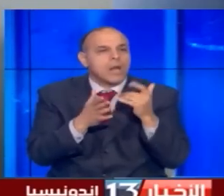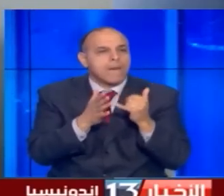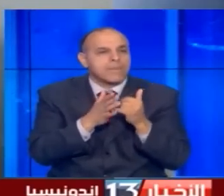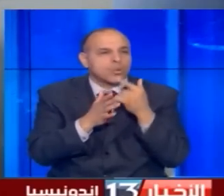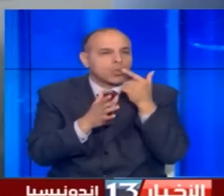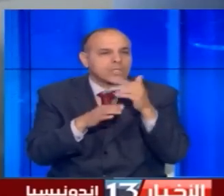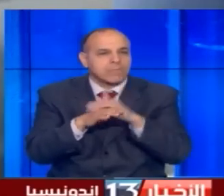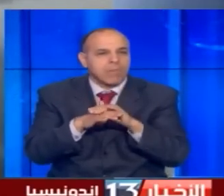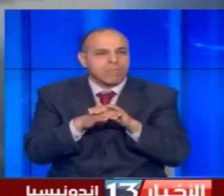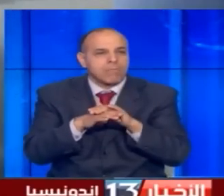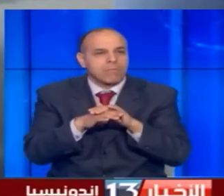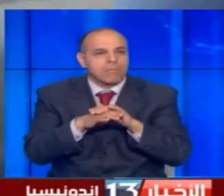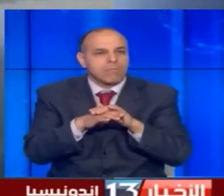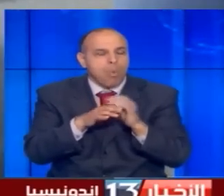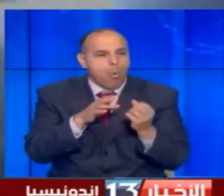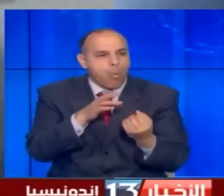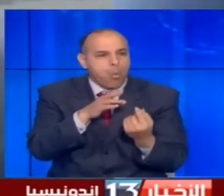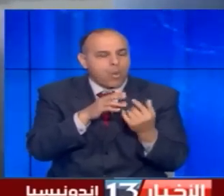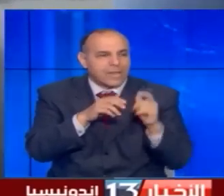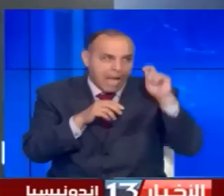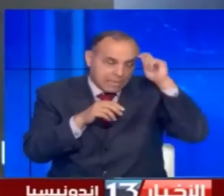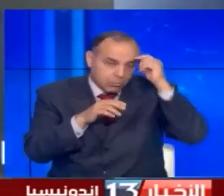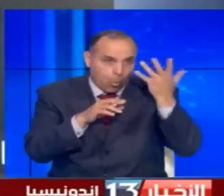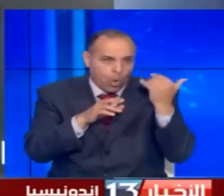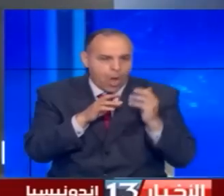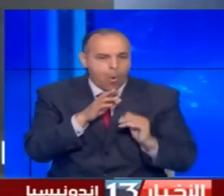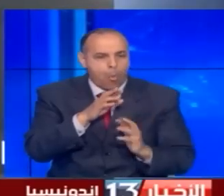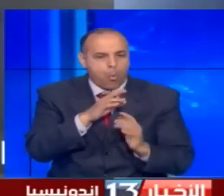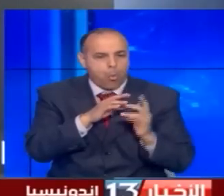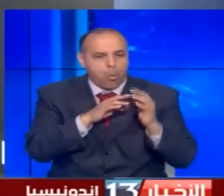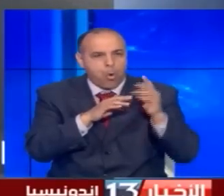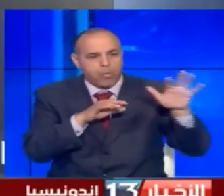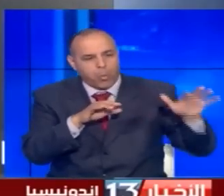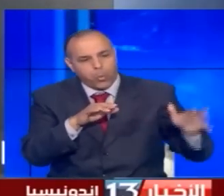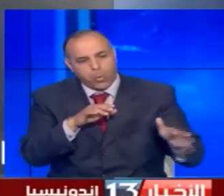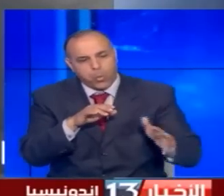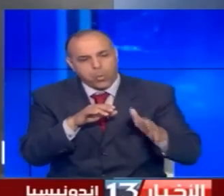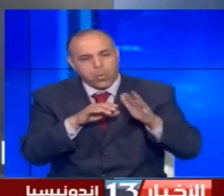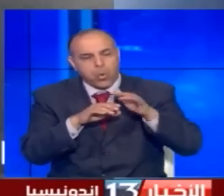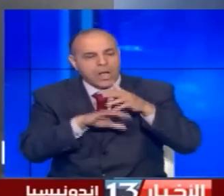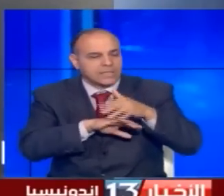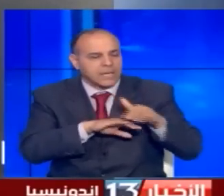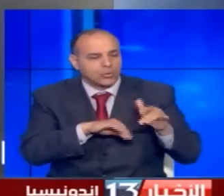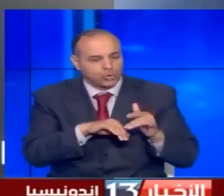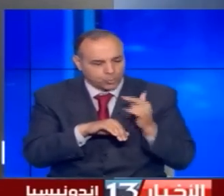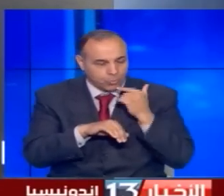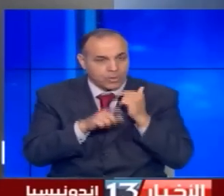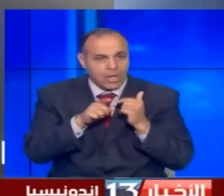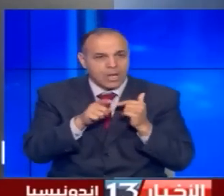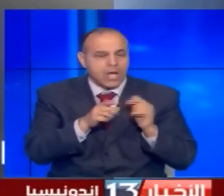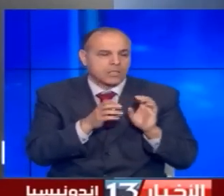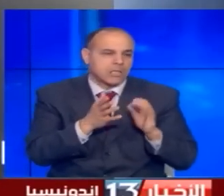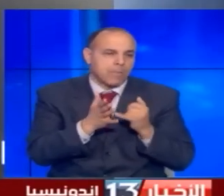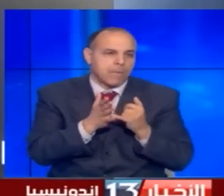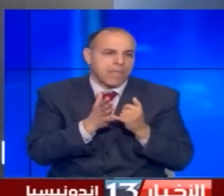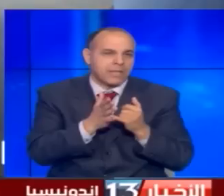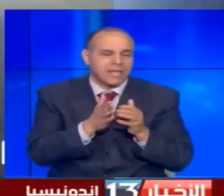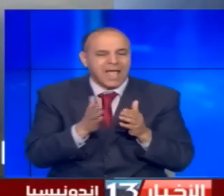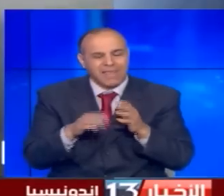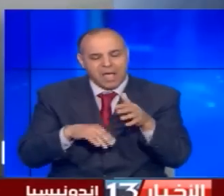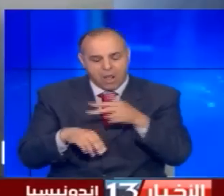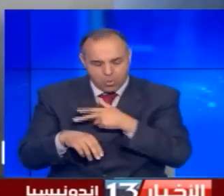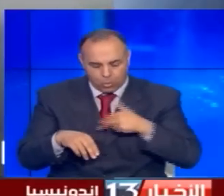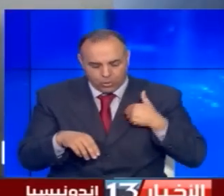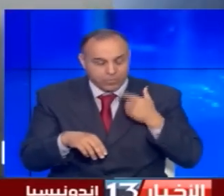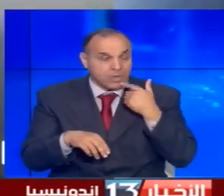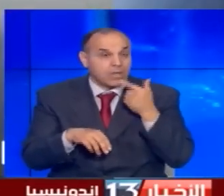منها بسبب ارتفاع المد يوم السبت إلى توليد أمواج اجتاحت مناطق ساحلية على جانبي مضيق سوندا،